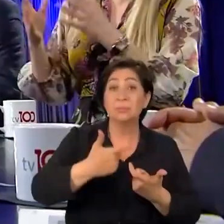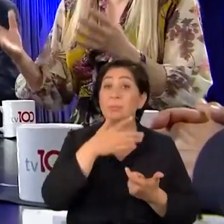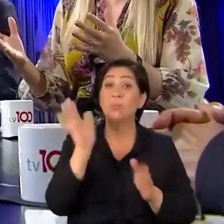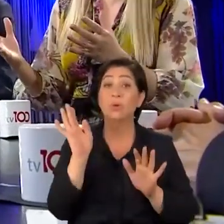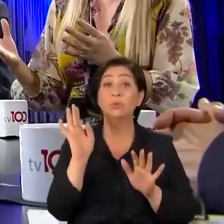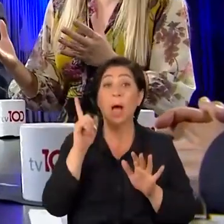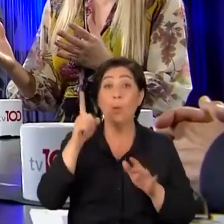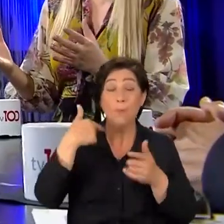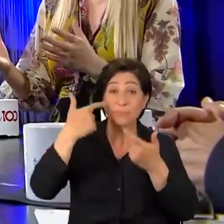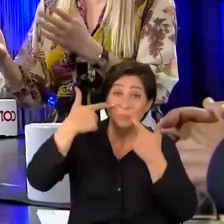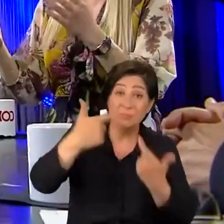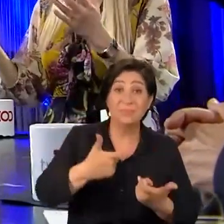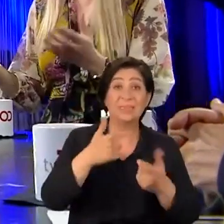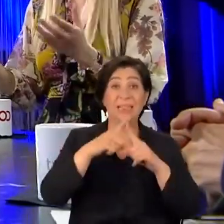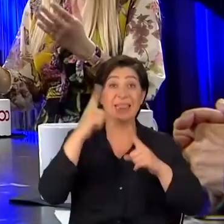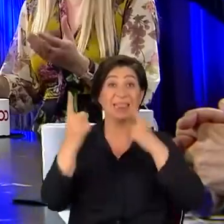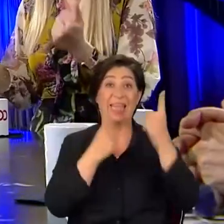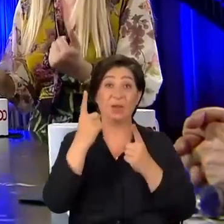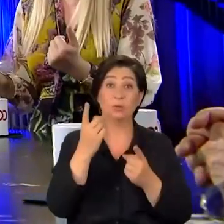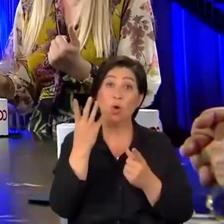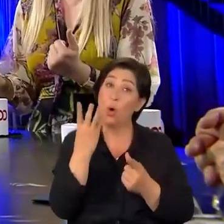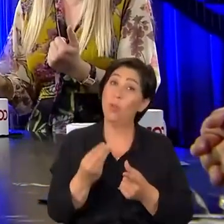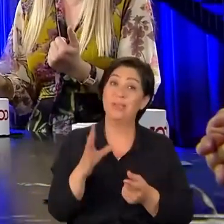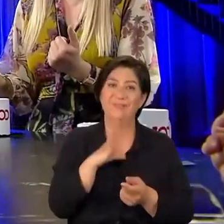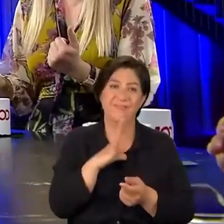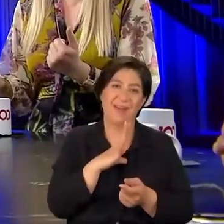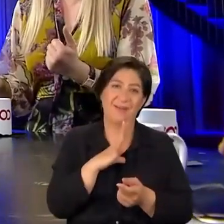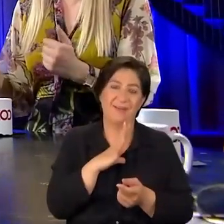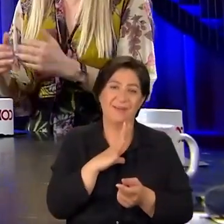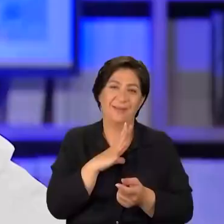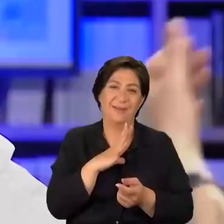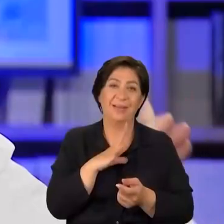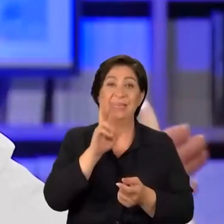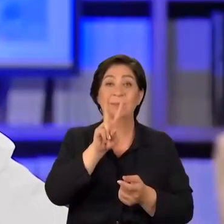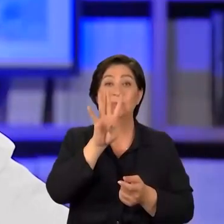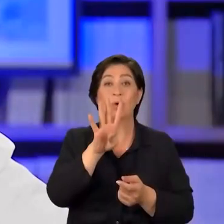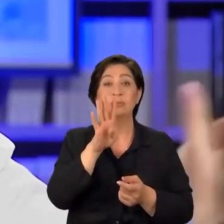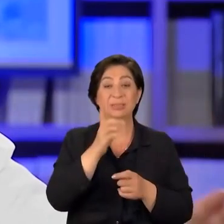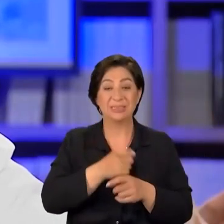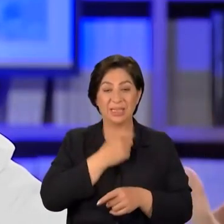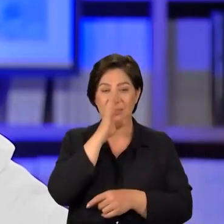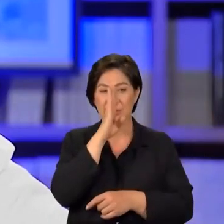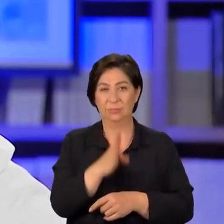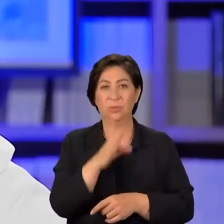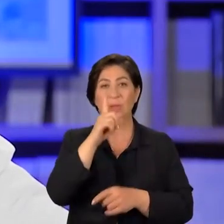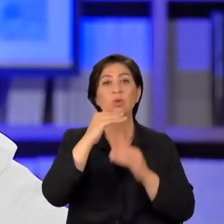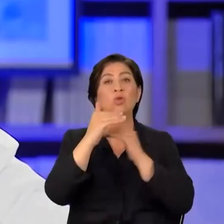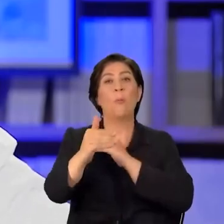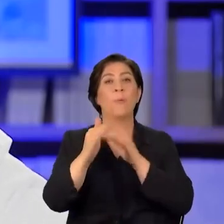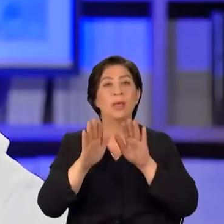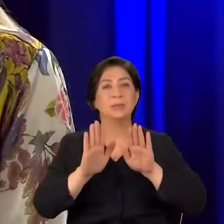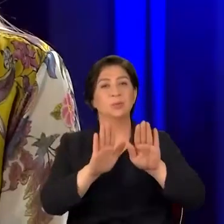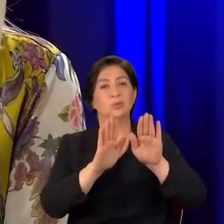Ama o an bizi gözetleyebilecek olmaları ihtimalini hesaba katarak 24 saat disiplinli bir toplum olmaya doğru sevk